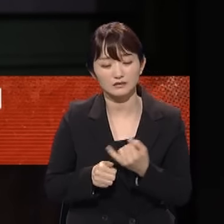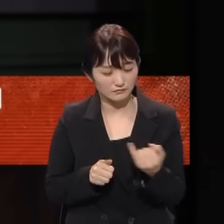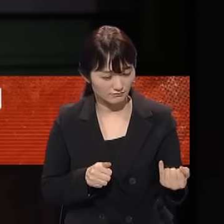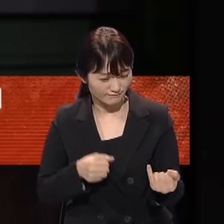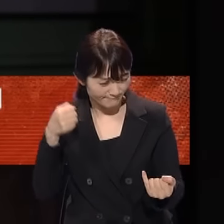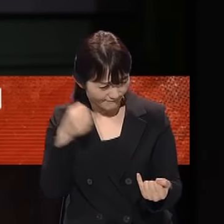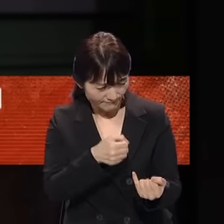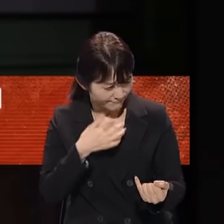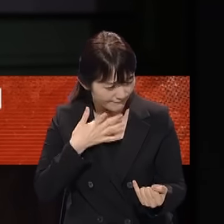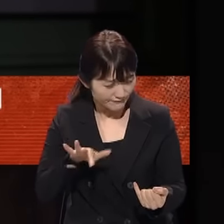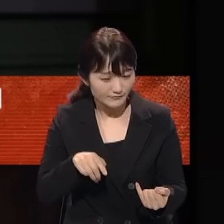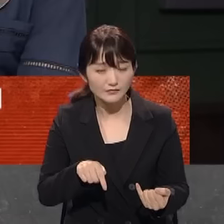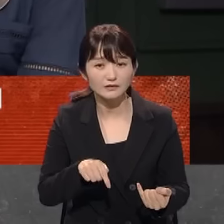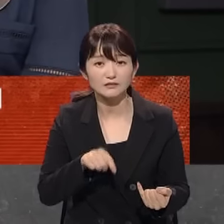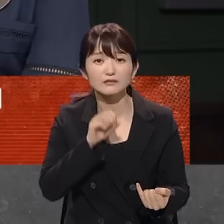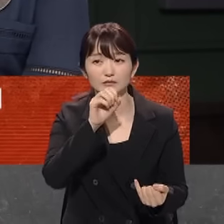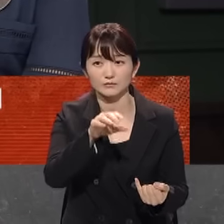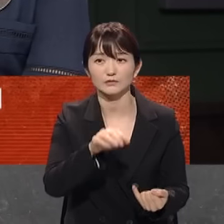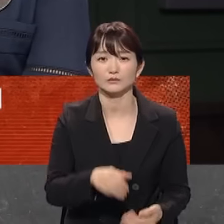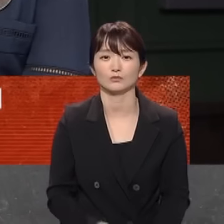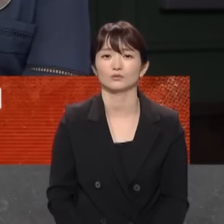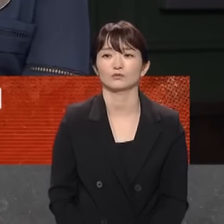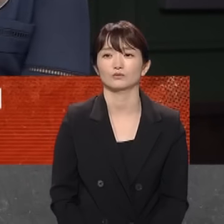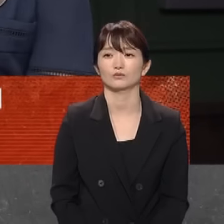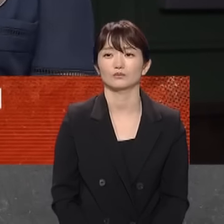1도 안 보여줬어 이 얘기를 네, 했다고요? 그런 이야기를 했습니다.